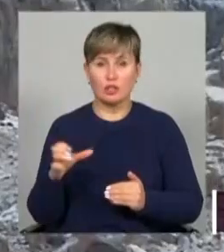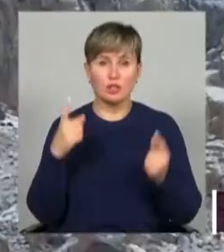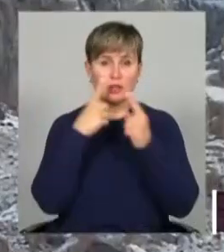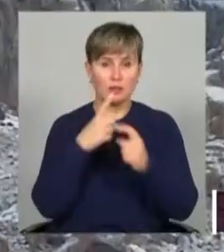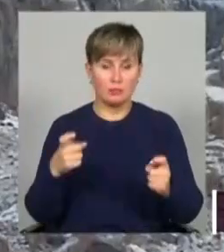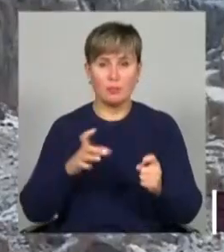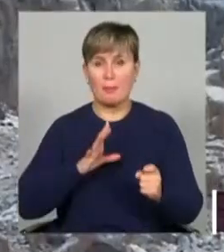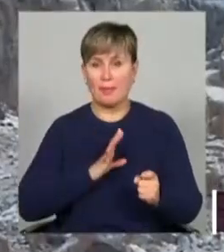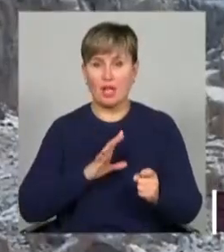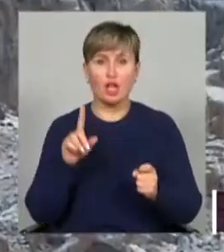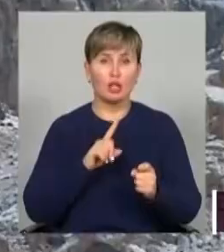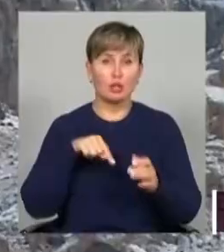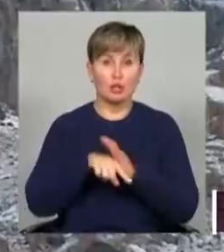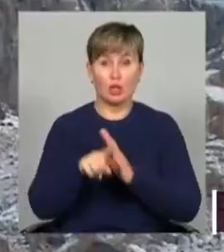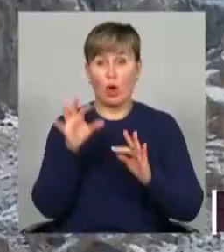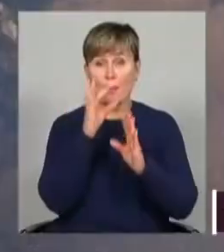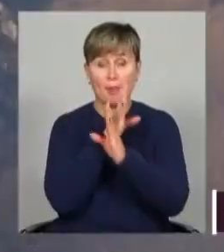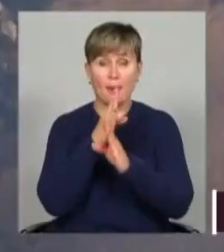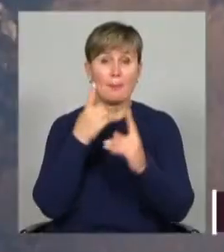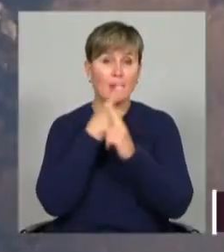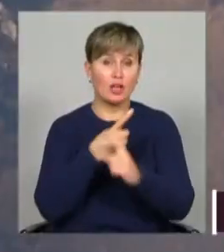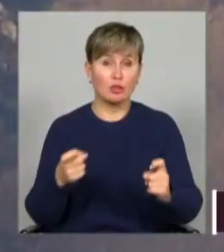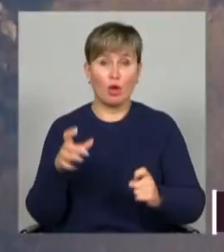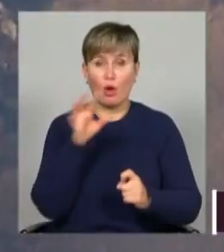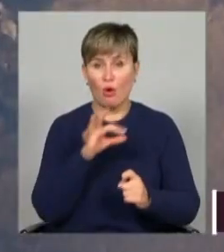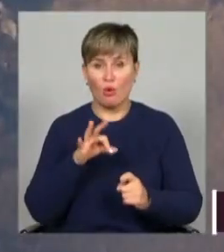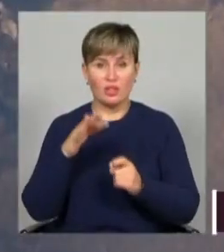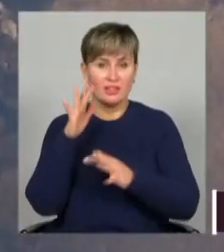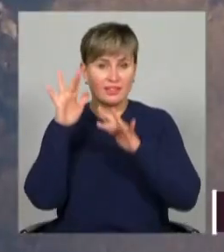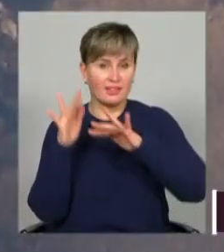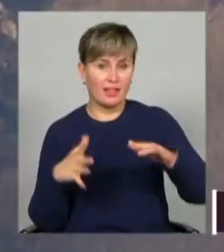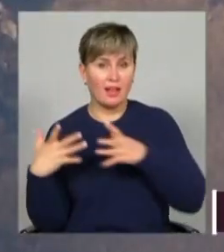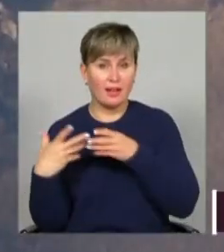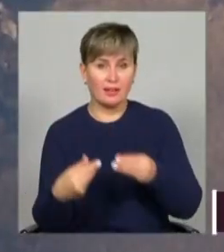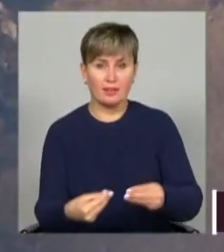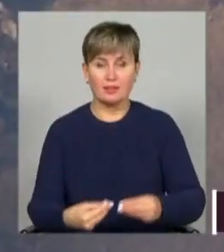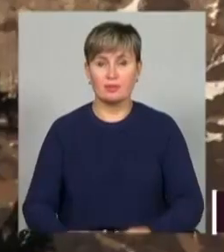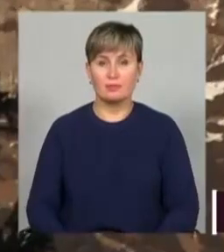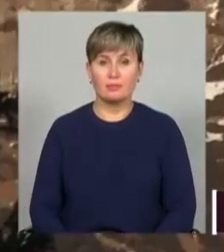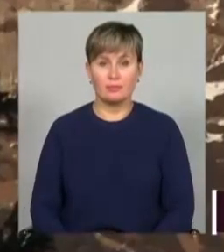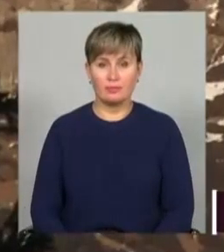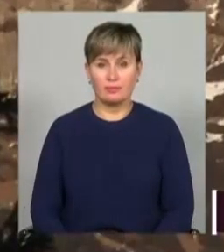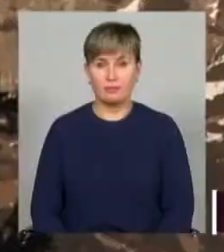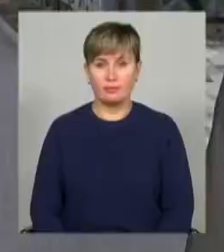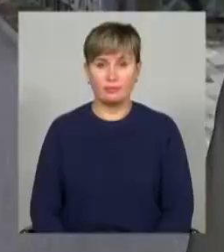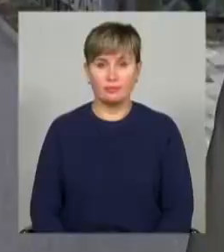штормового предупреждения Казгидромета предупреждали о лавинной опасности.